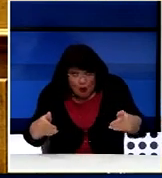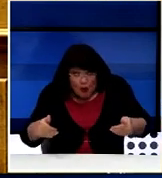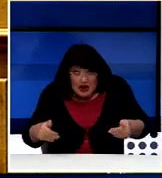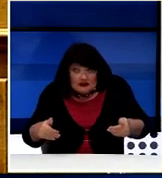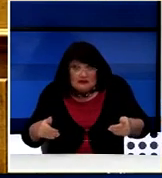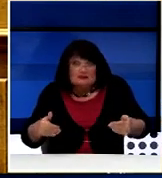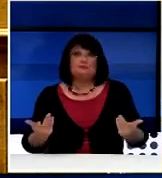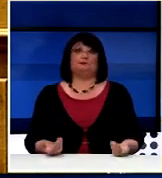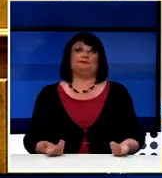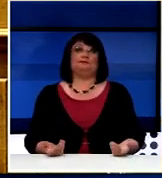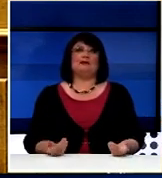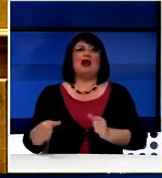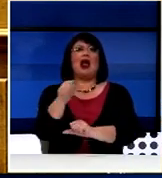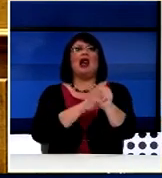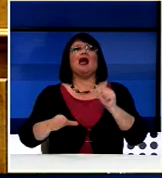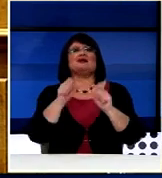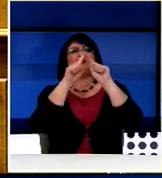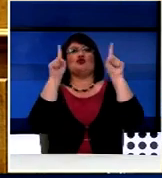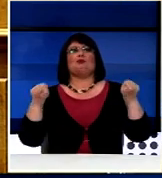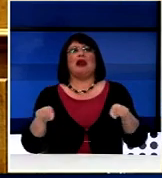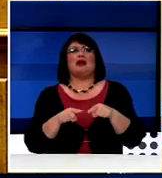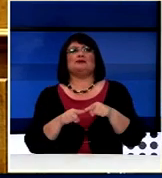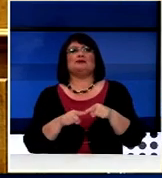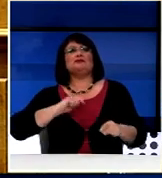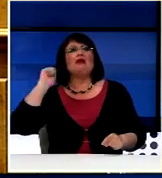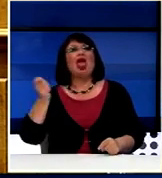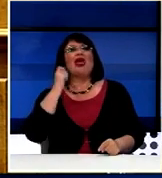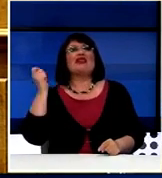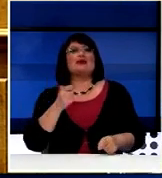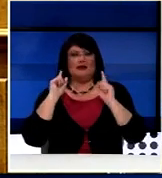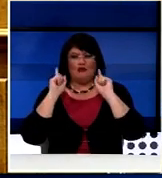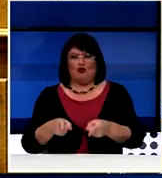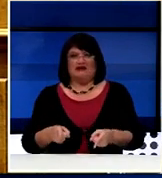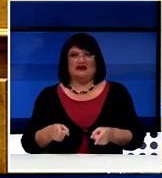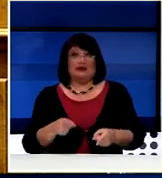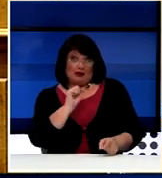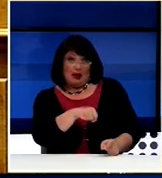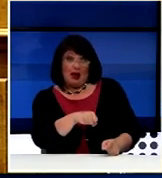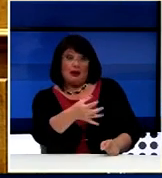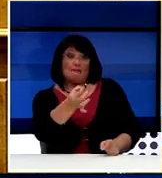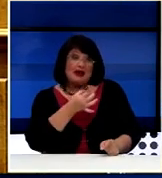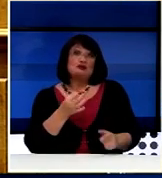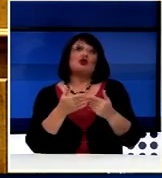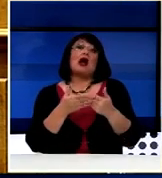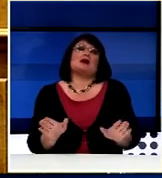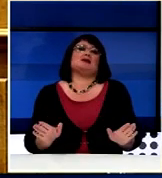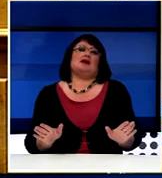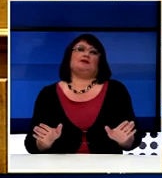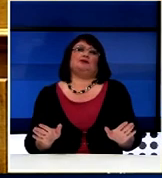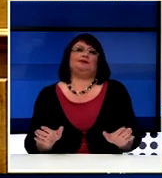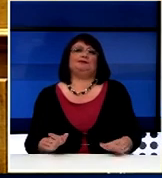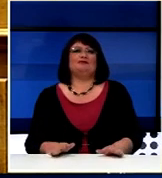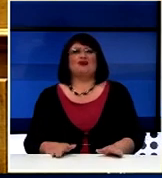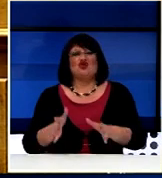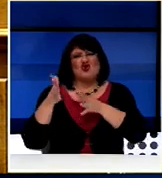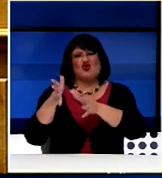Εσείς τώρα έρχεστε να αλλάξετε αυτό το πλαίσιο της εθνικής μας γραμμής? Εάν ναι, πείτε το ανοιχτά. Όχι